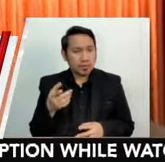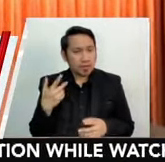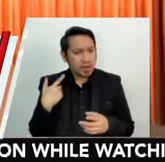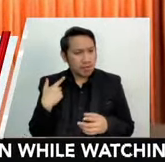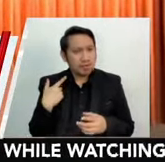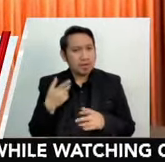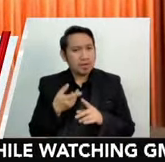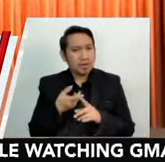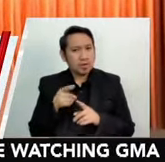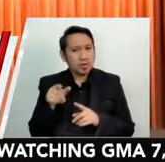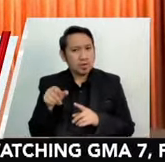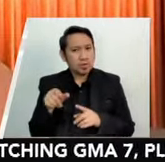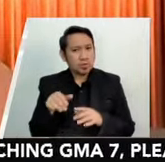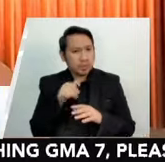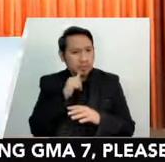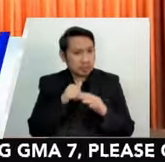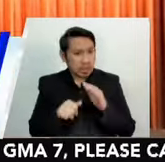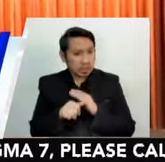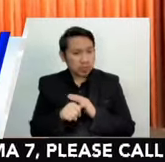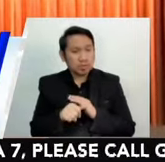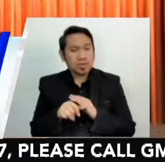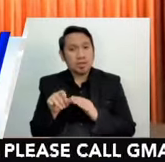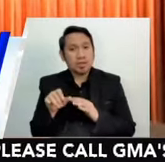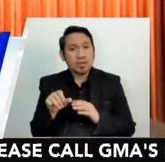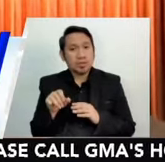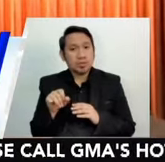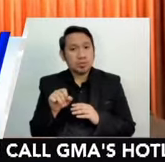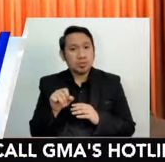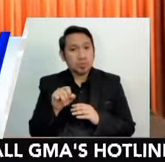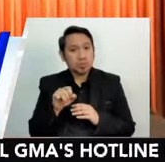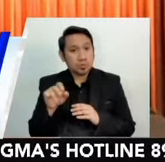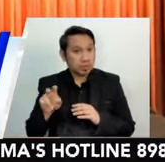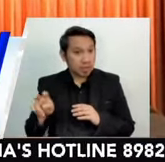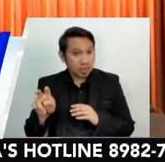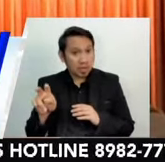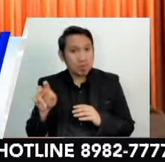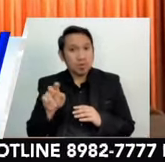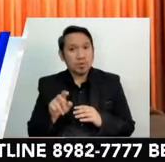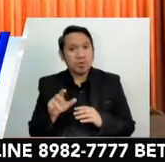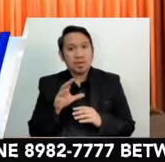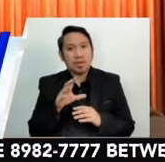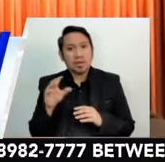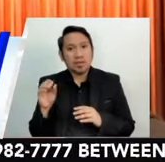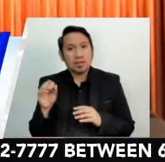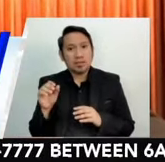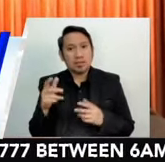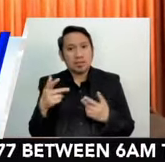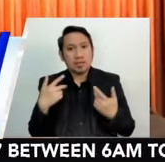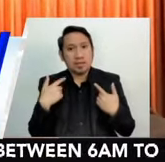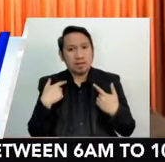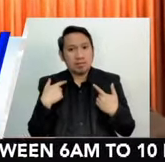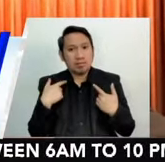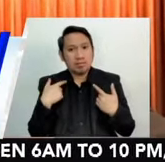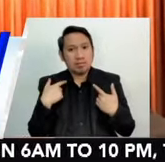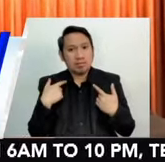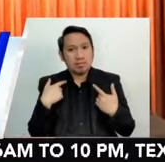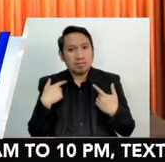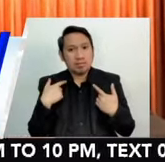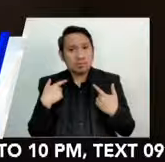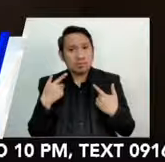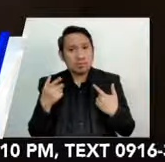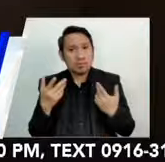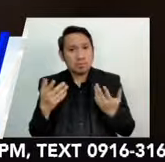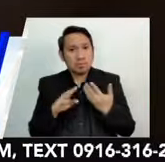then we have made some intervention para makuha namin or makabalik siya dito sa